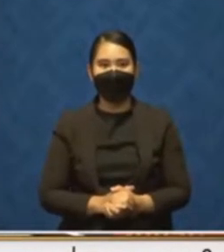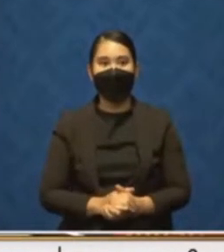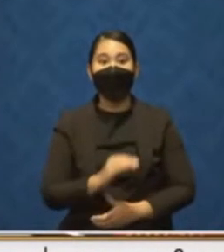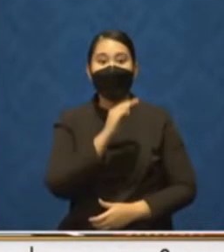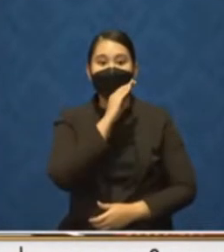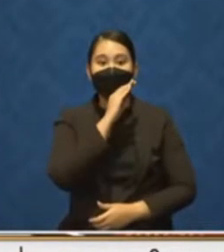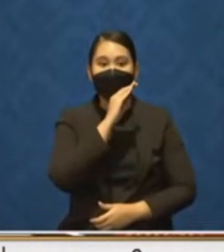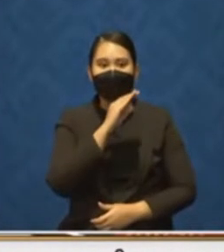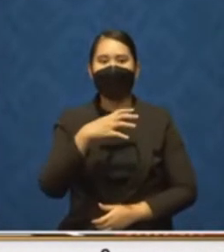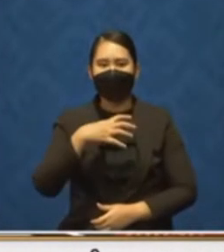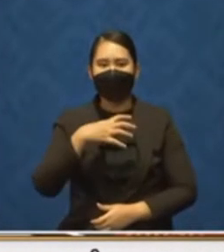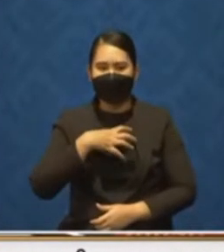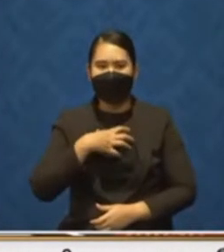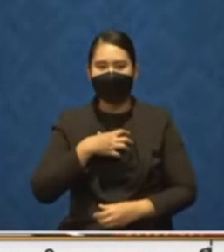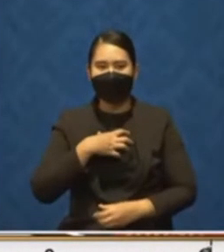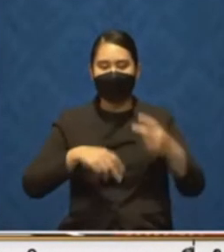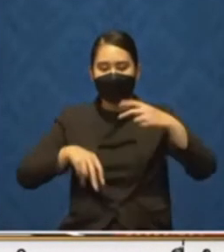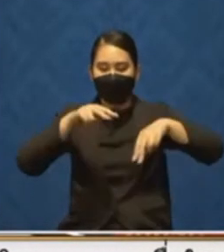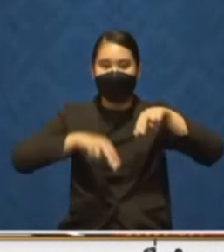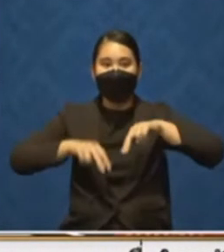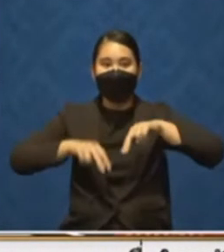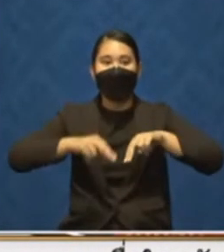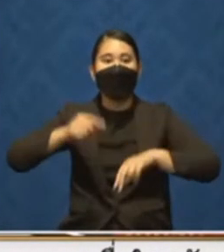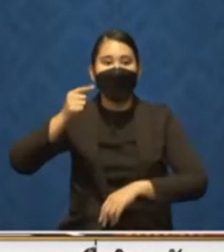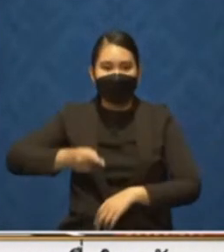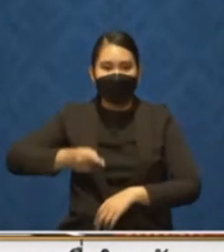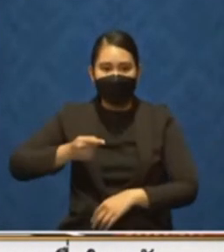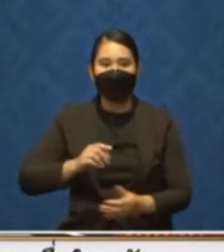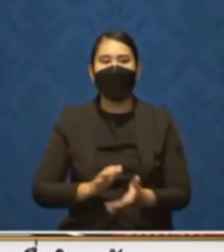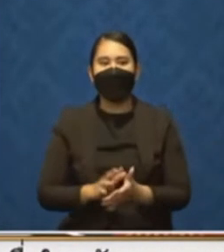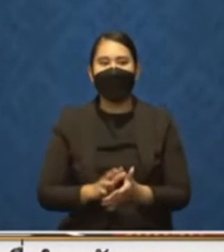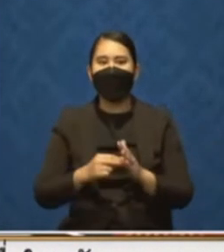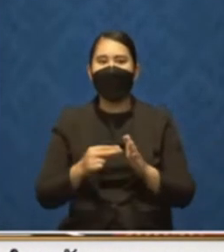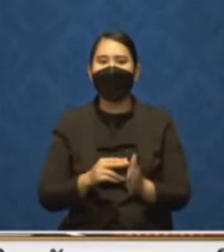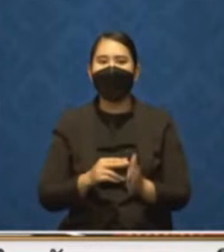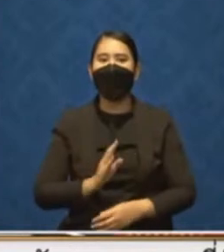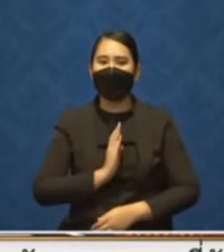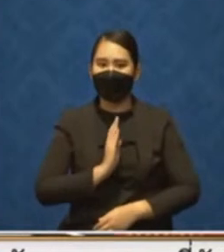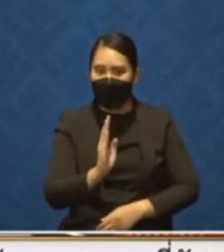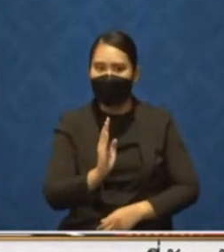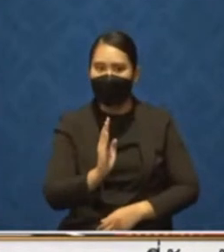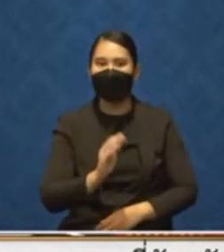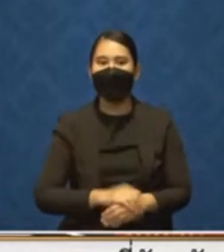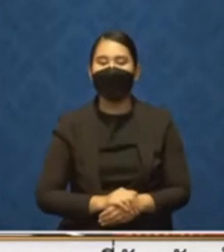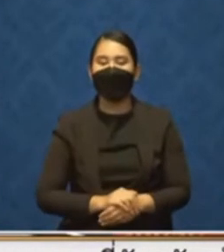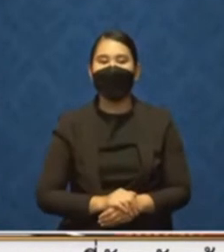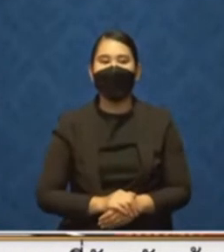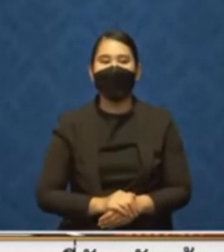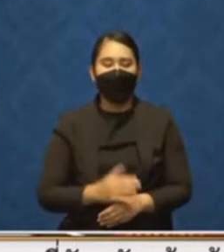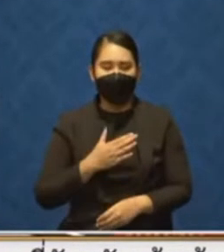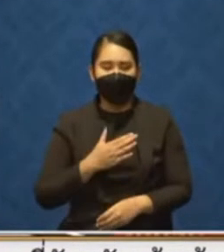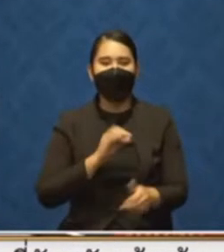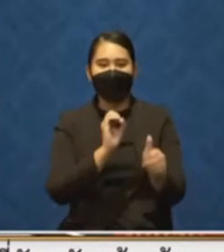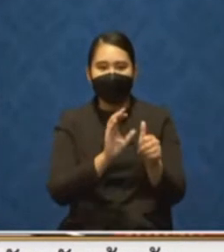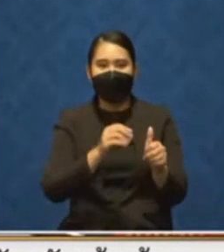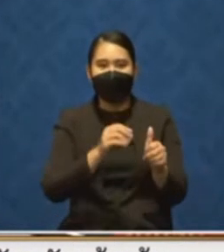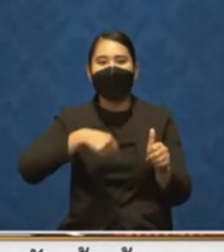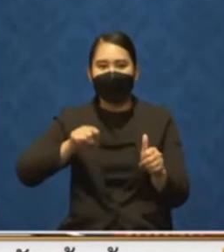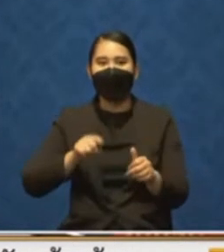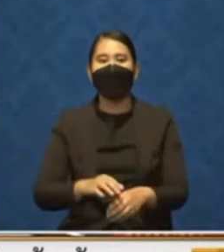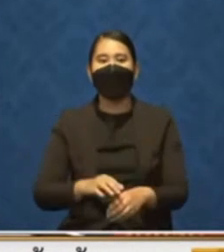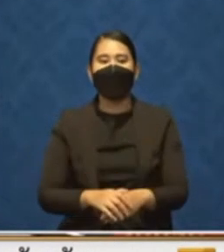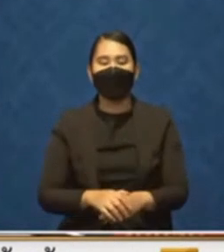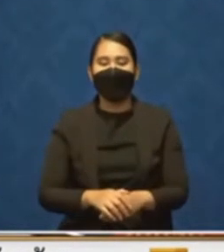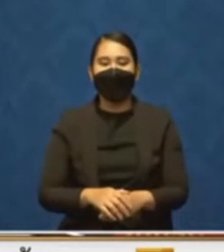ต้องการที่จะแสดงความบริสุทธิ์ความสุจริตให้ไว้วางใจได้ผู้ผลิตประวิทย์ฉันไปพารากอนคืนนี้ได้เลย